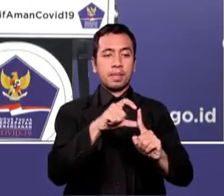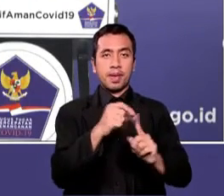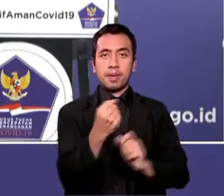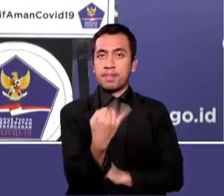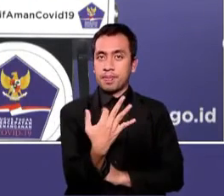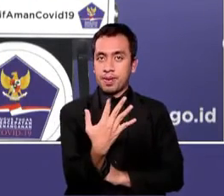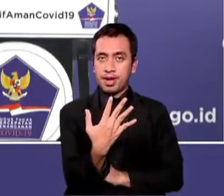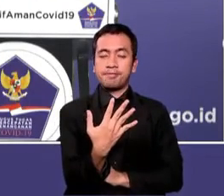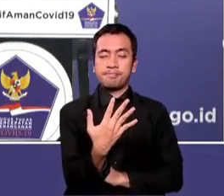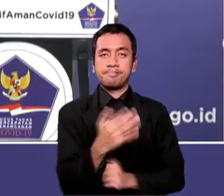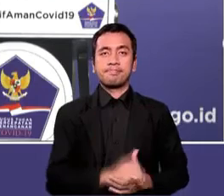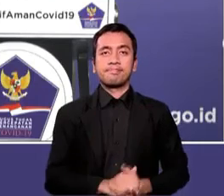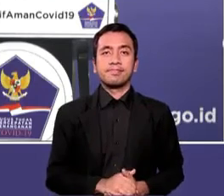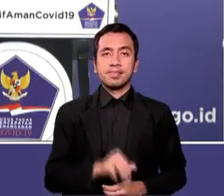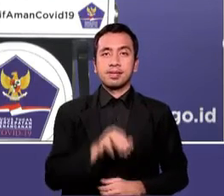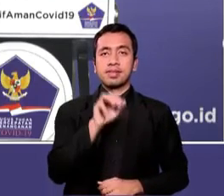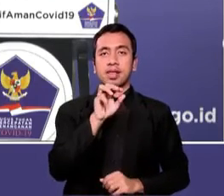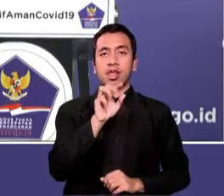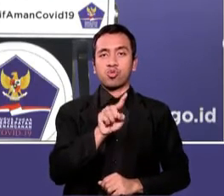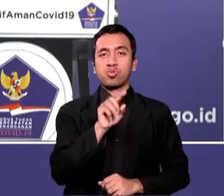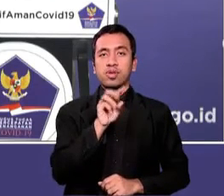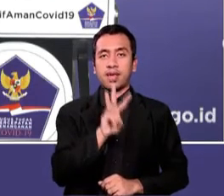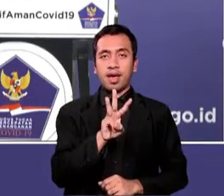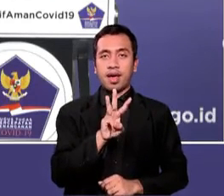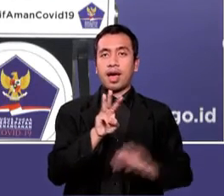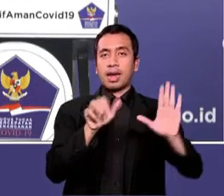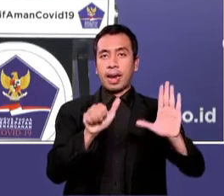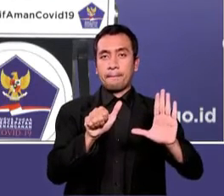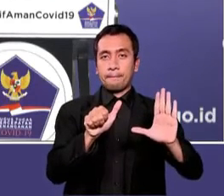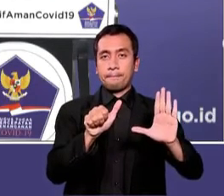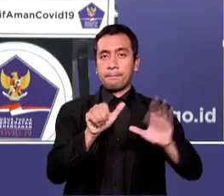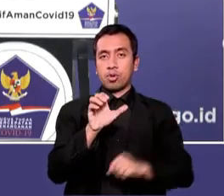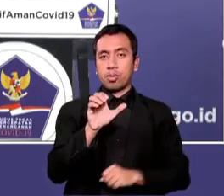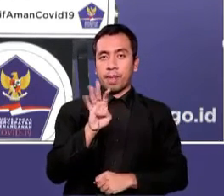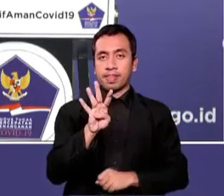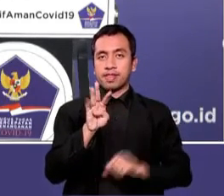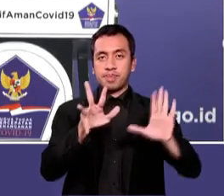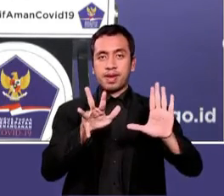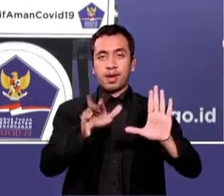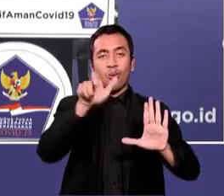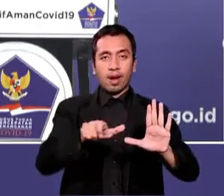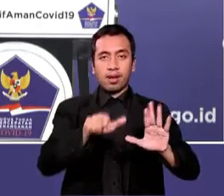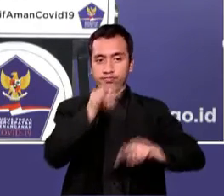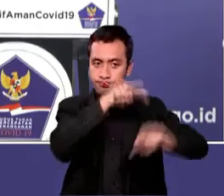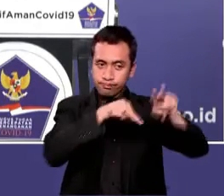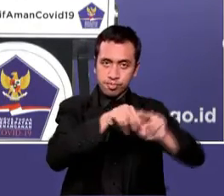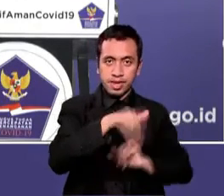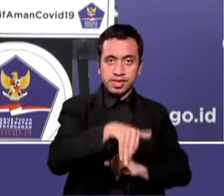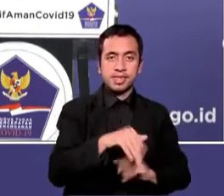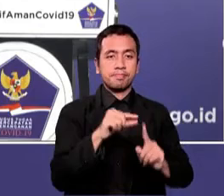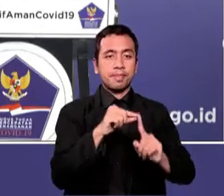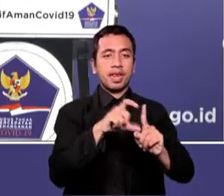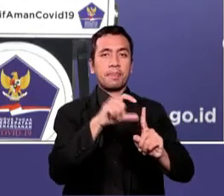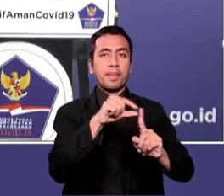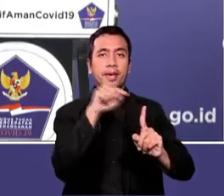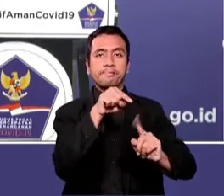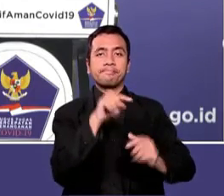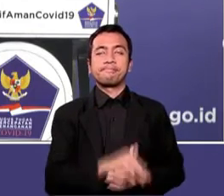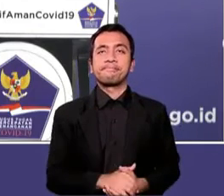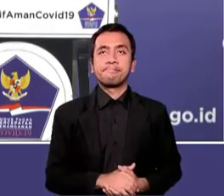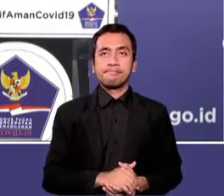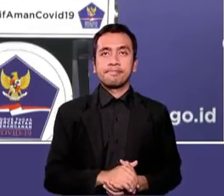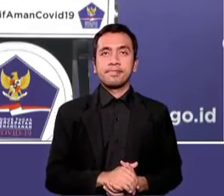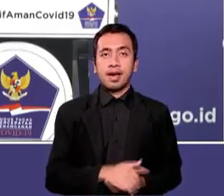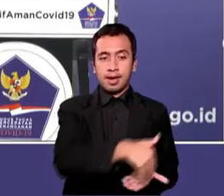WTP yang terus kita awasi adalah 13640 9 ini kita maknai dari